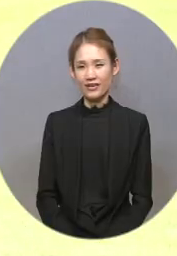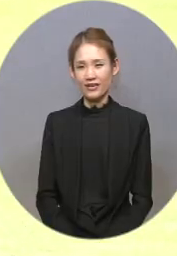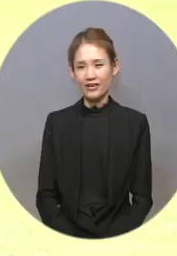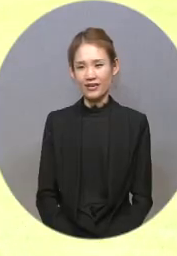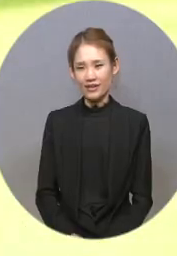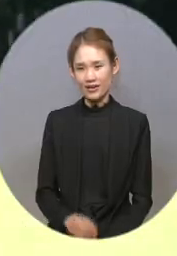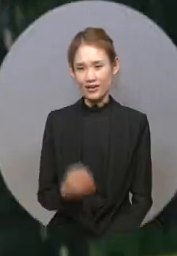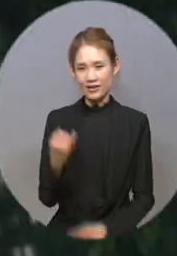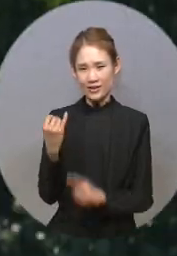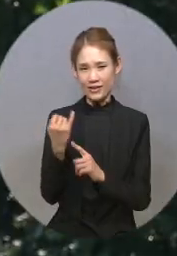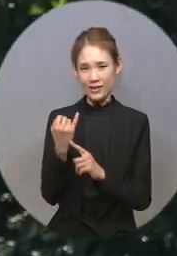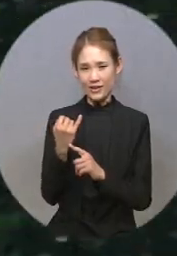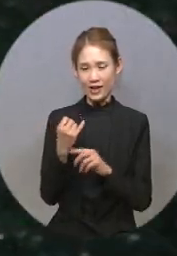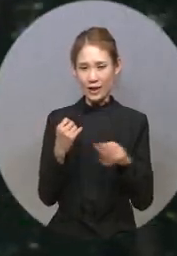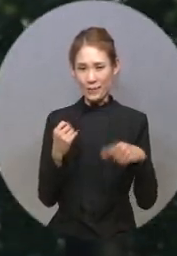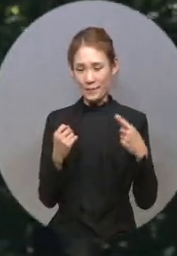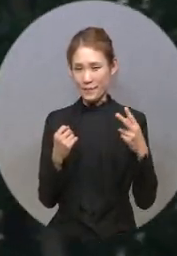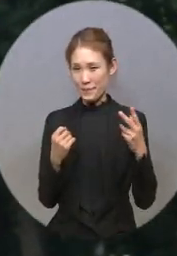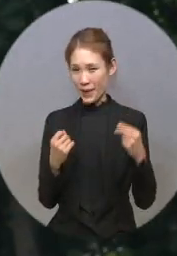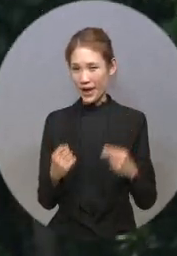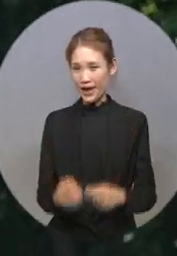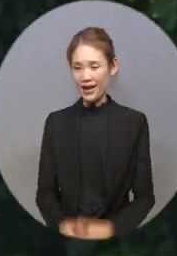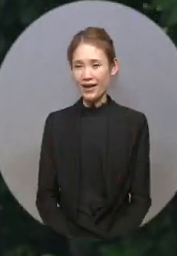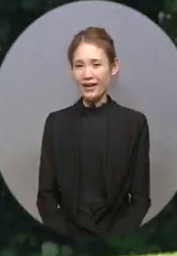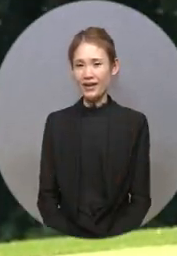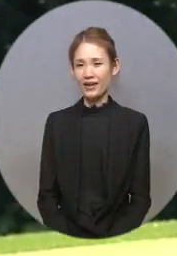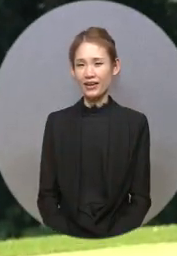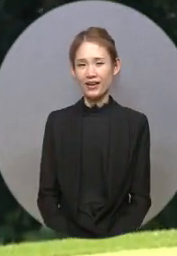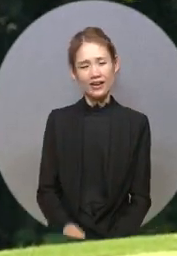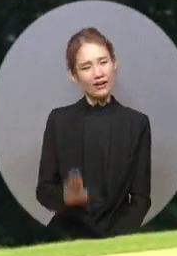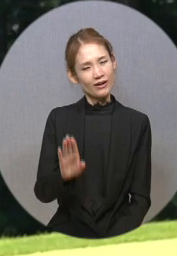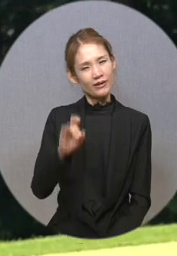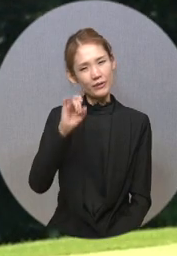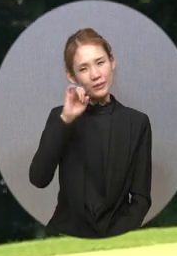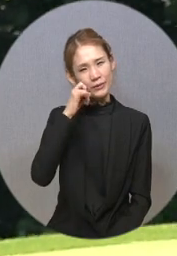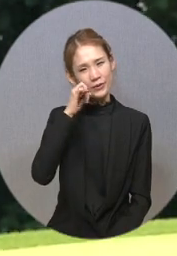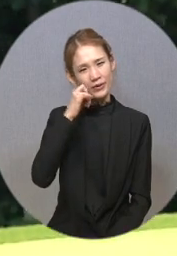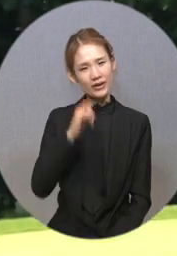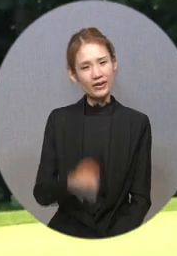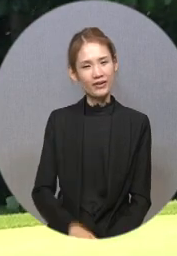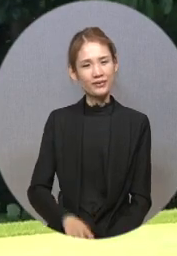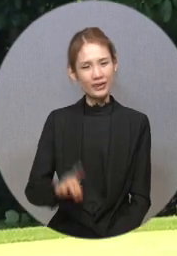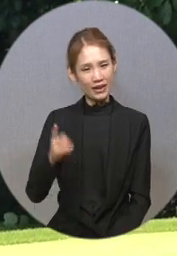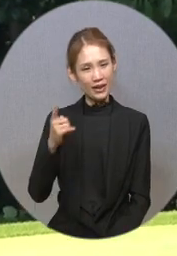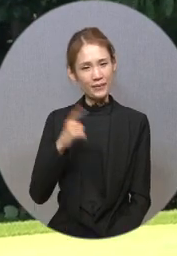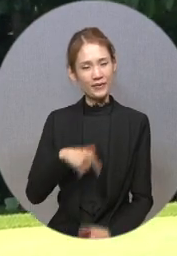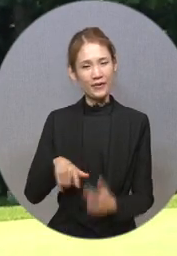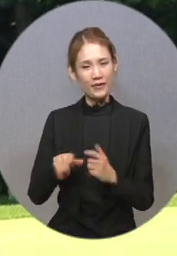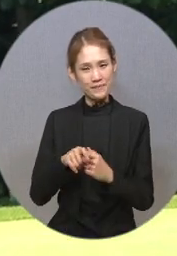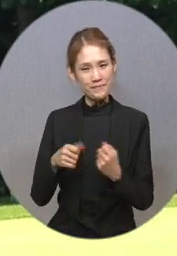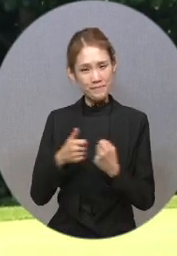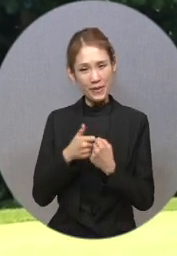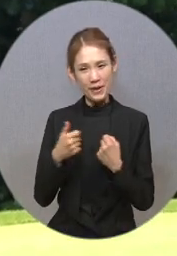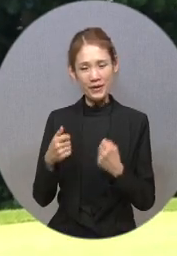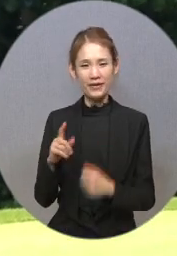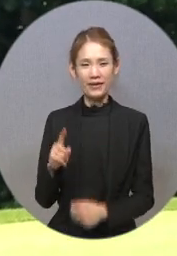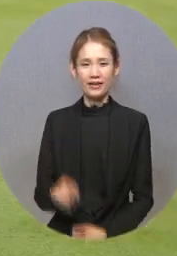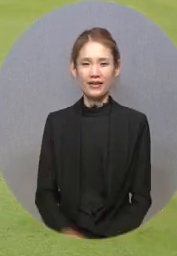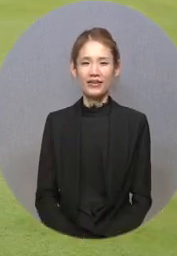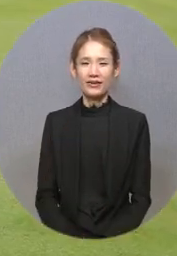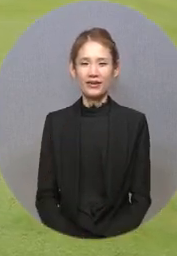은수야! 한 방에 2만 원 들어온다. 어려워! 아니면 다음 판 대판 가자. 그럴까? 대판! 좋다! 대판